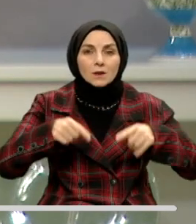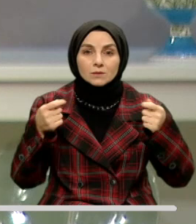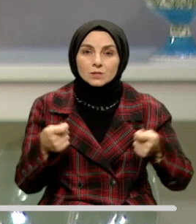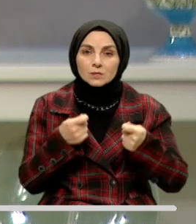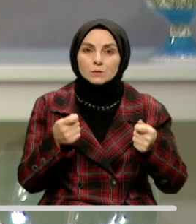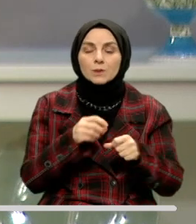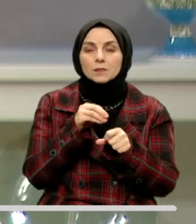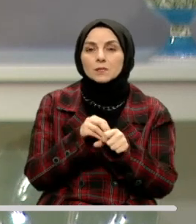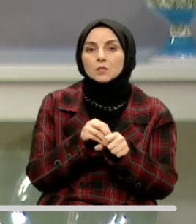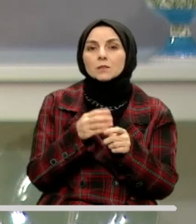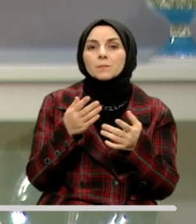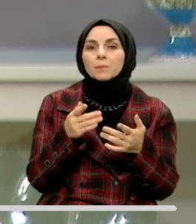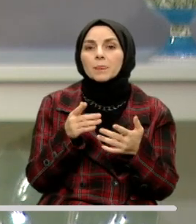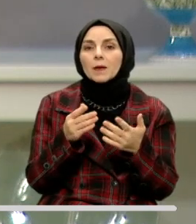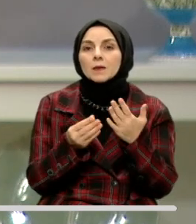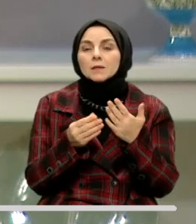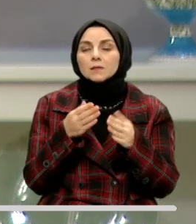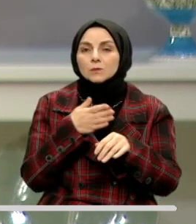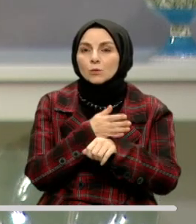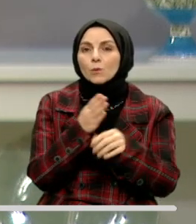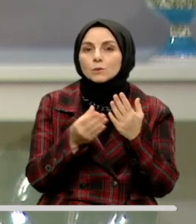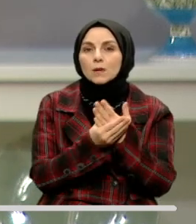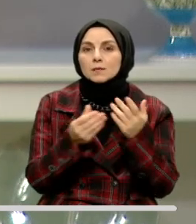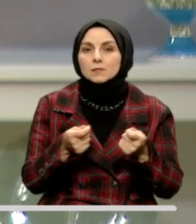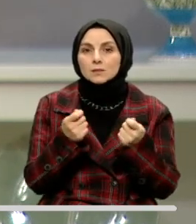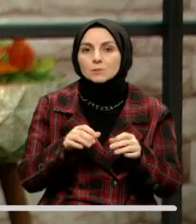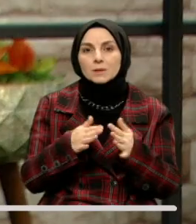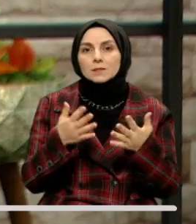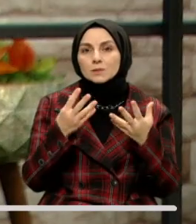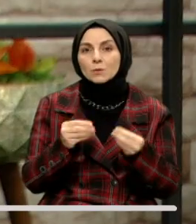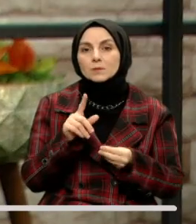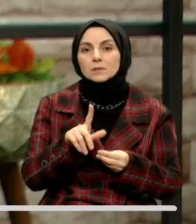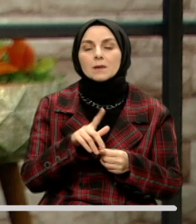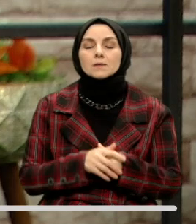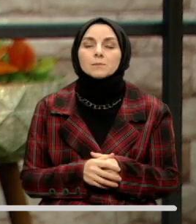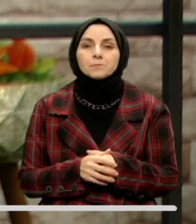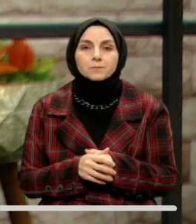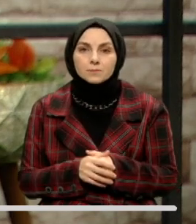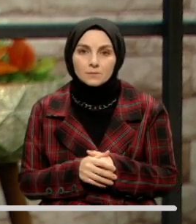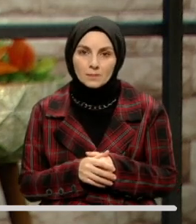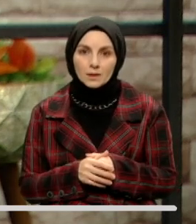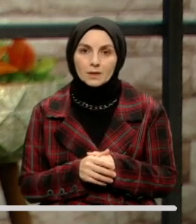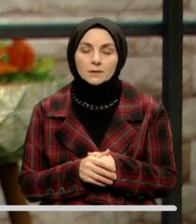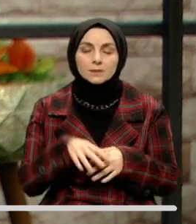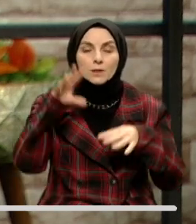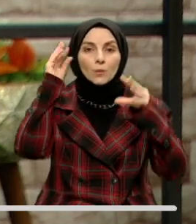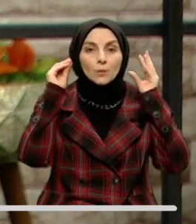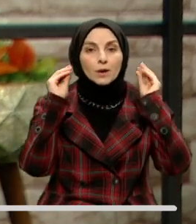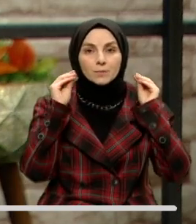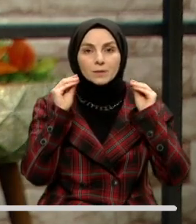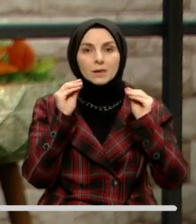öğrenme, verimli ders çalışma ne demektir tam olarak, bize neler söylersiniz? Evet, verimli öğrenme kişinin öğrenme